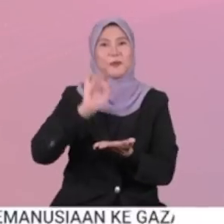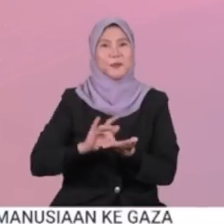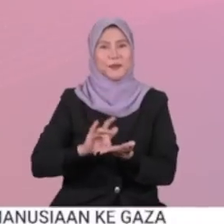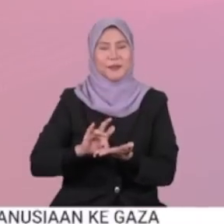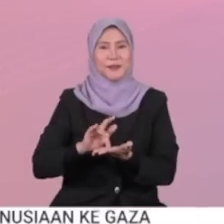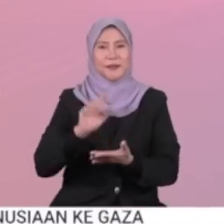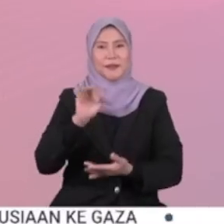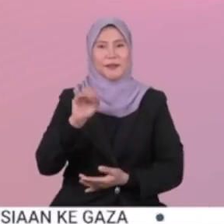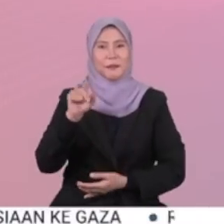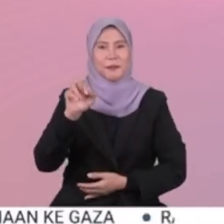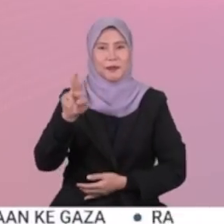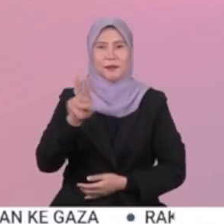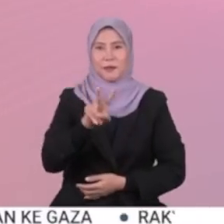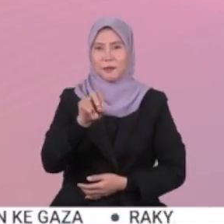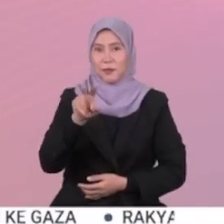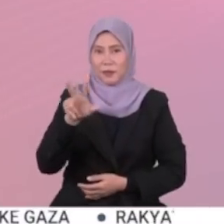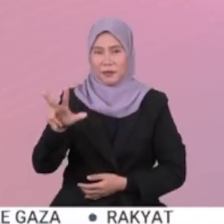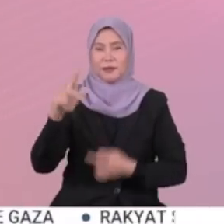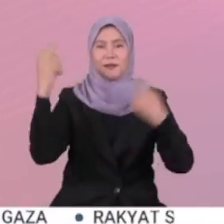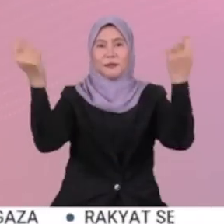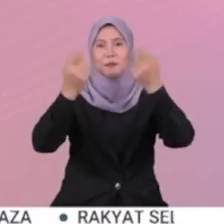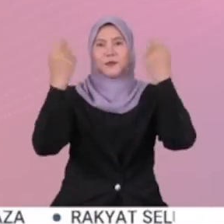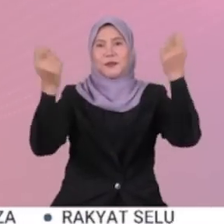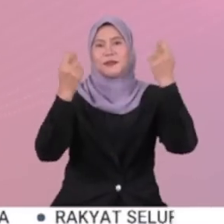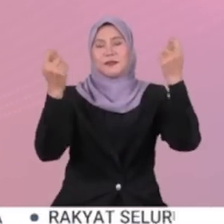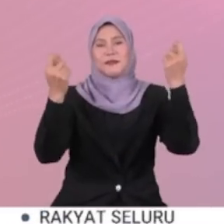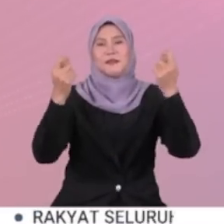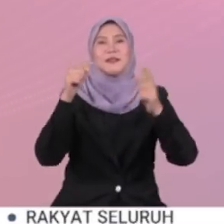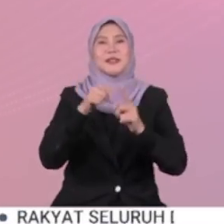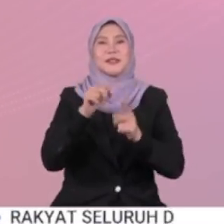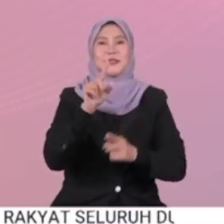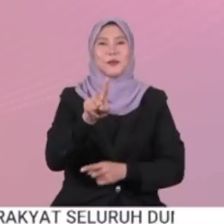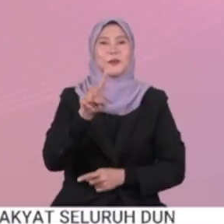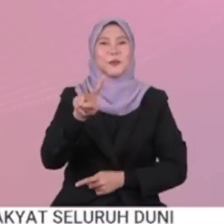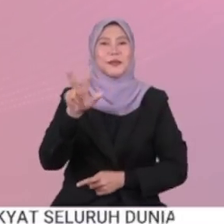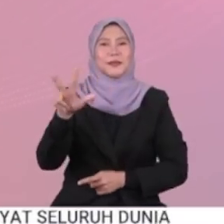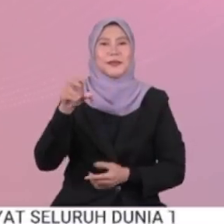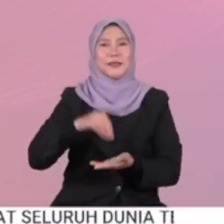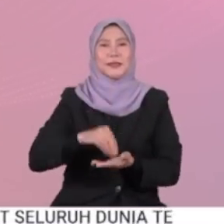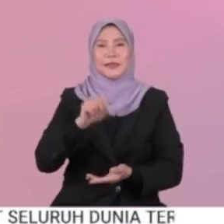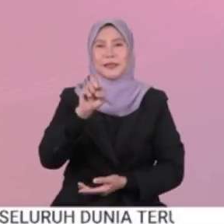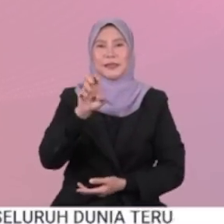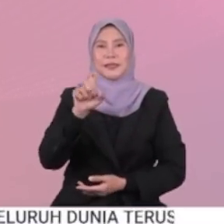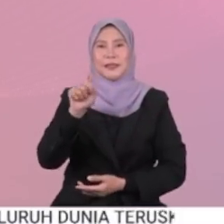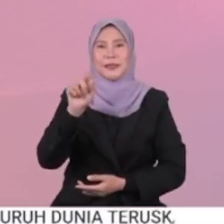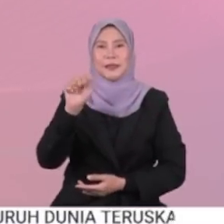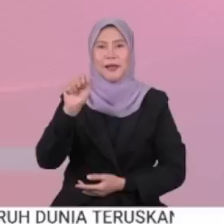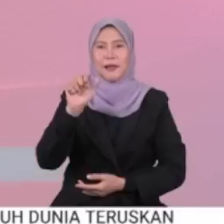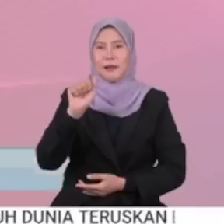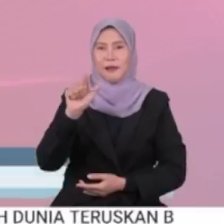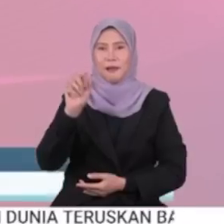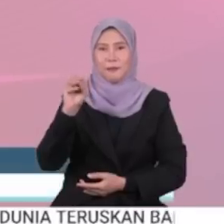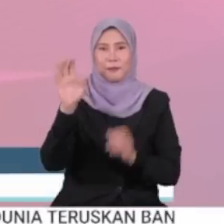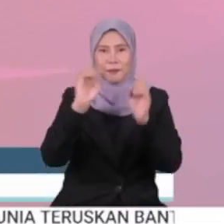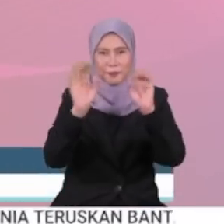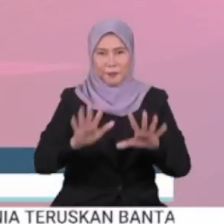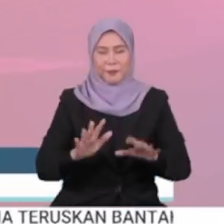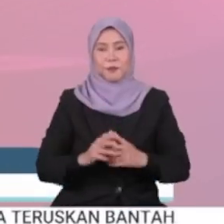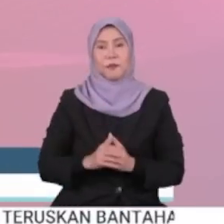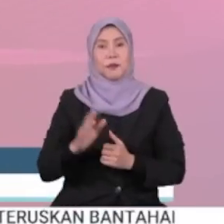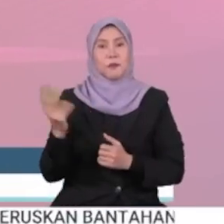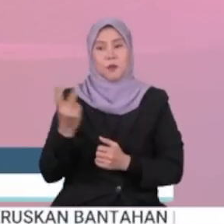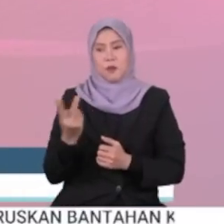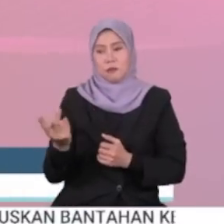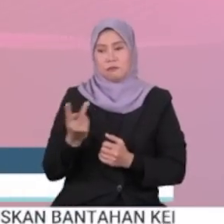IMR 2023 sempena sambutan ulang tahunnya ke-123 di Setia Alam Shah Alam. Baginda tiba di Institut Kesihatan Negara